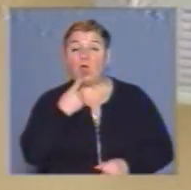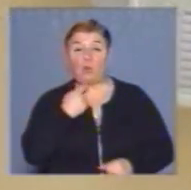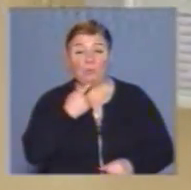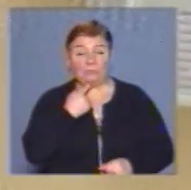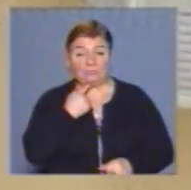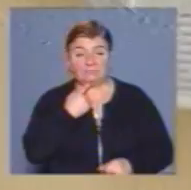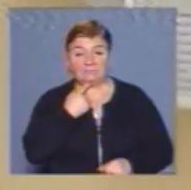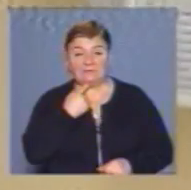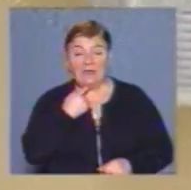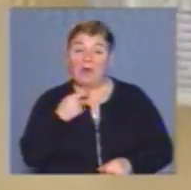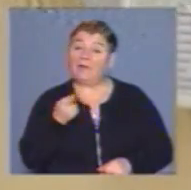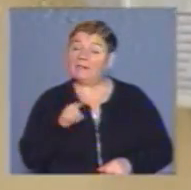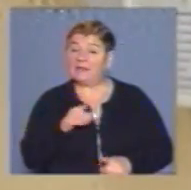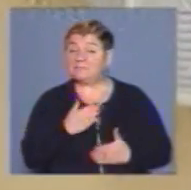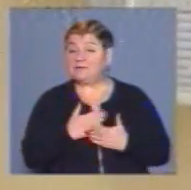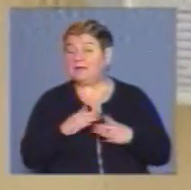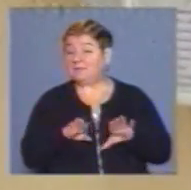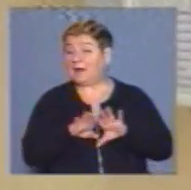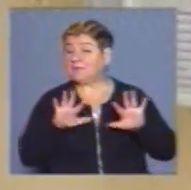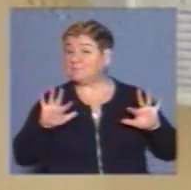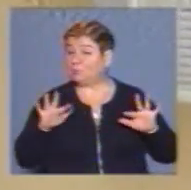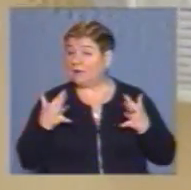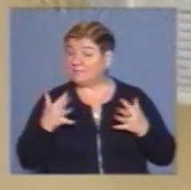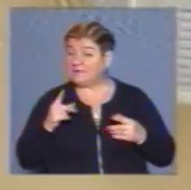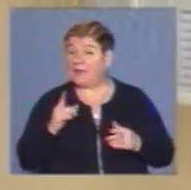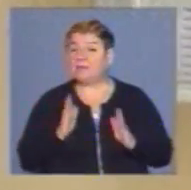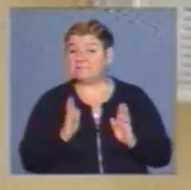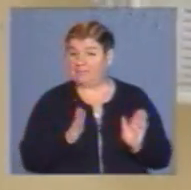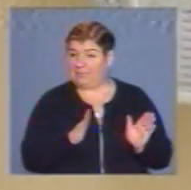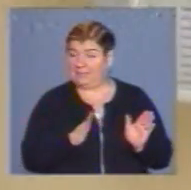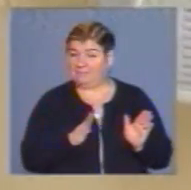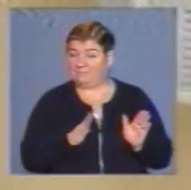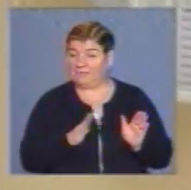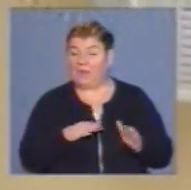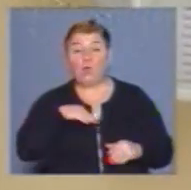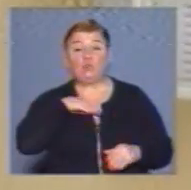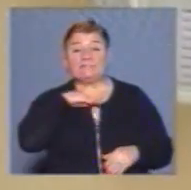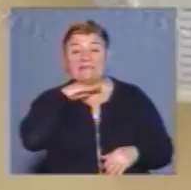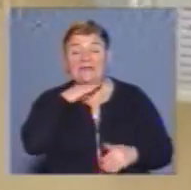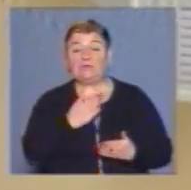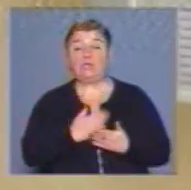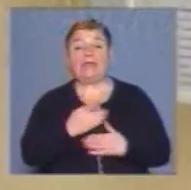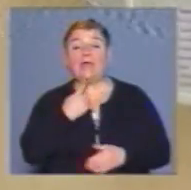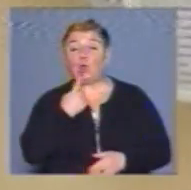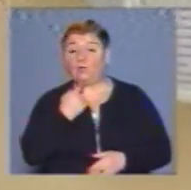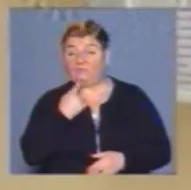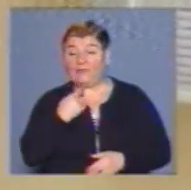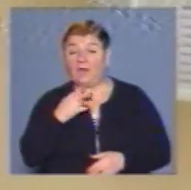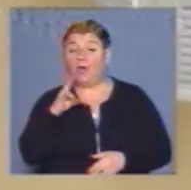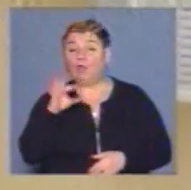а наразі у нас ситуація, в принципі, стабільна. Достатньо є крові, але